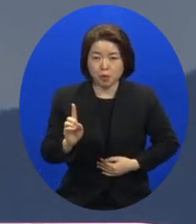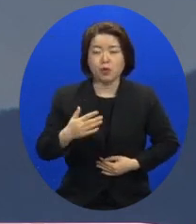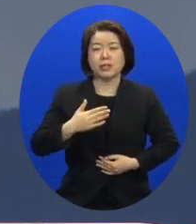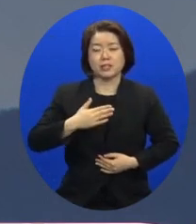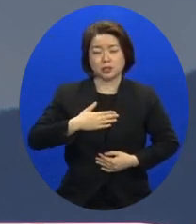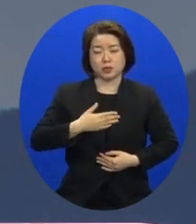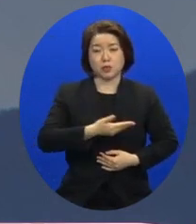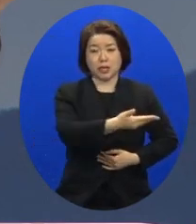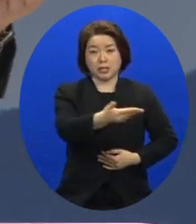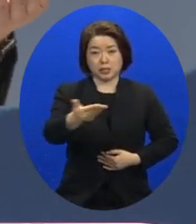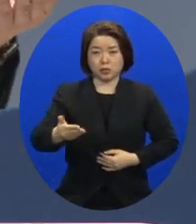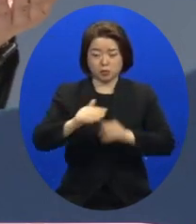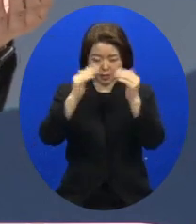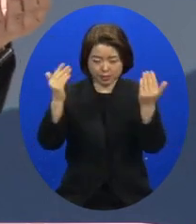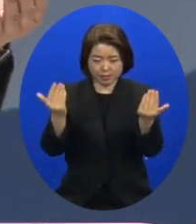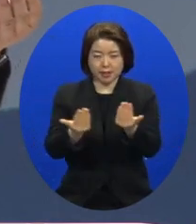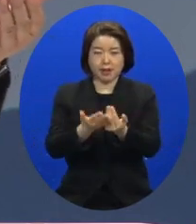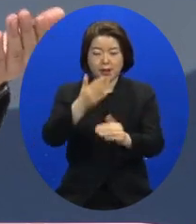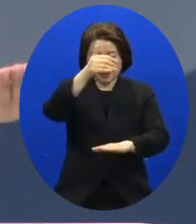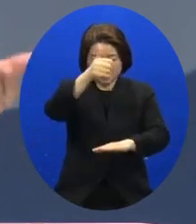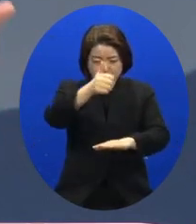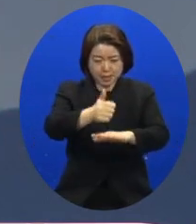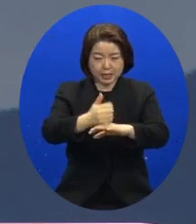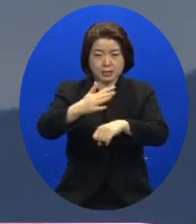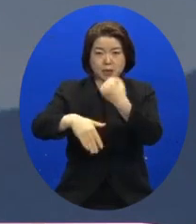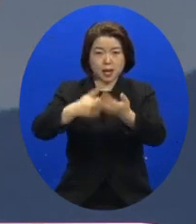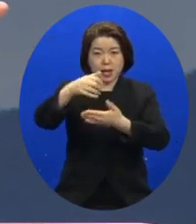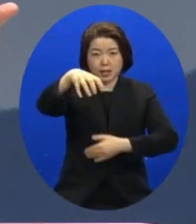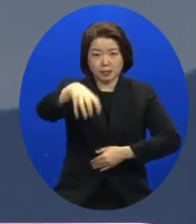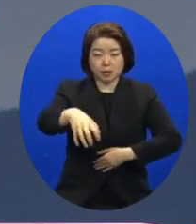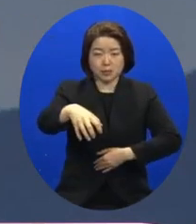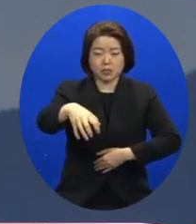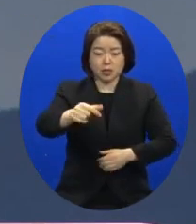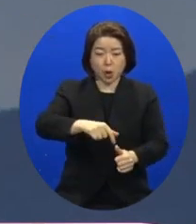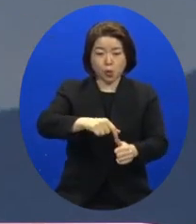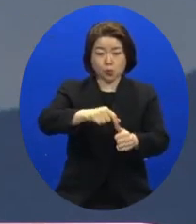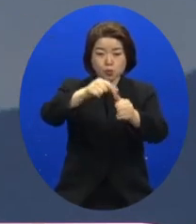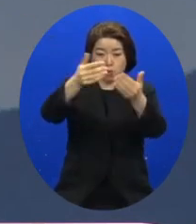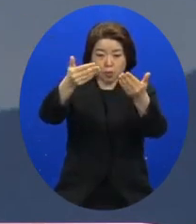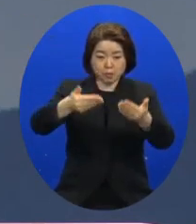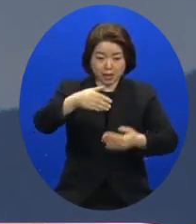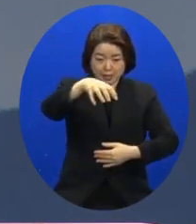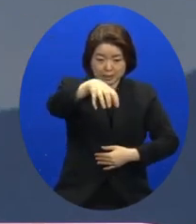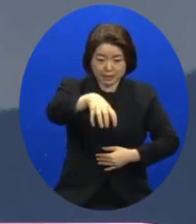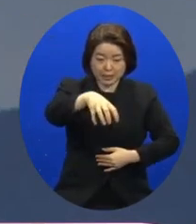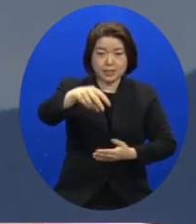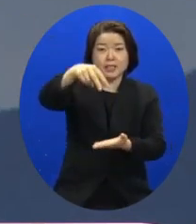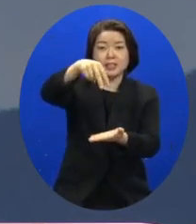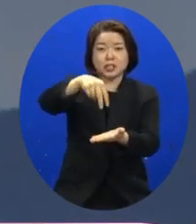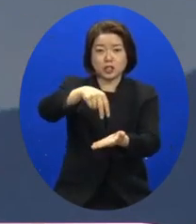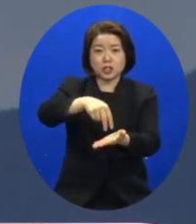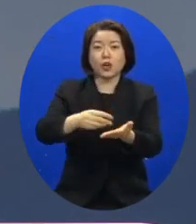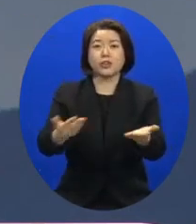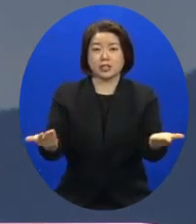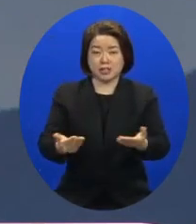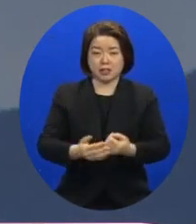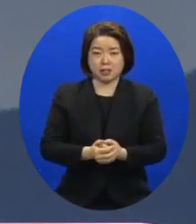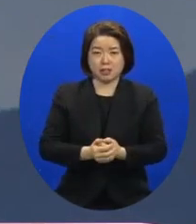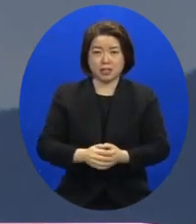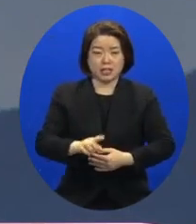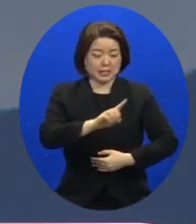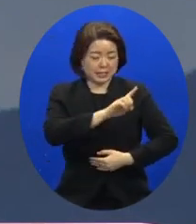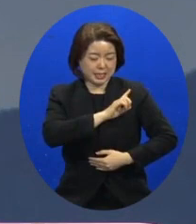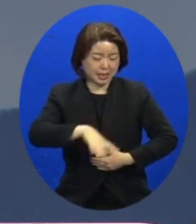다 마지막 하나님 앞에서 다 구원받은 자리에 서는 것입니다. 가장 먼저는